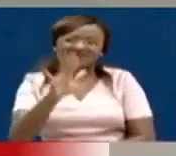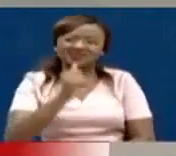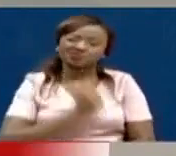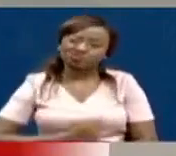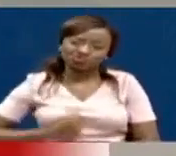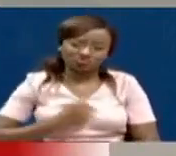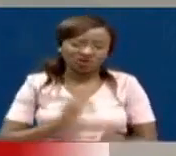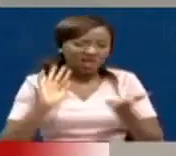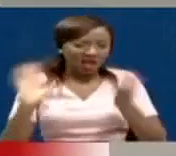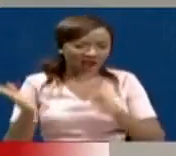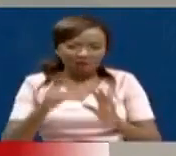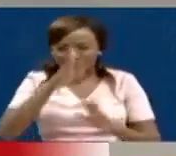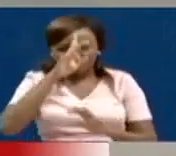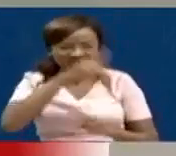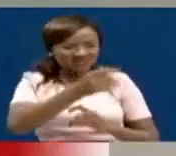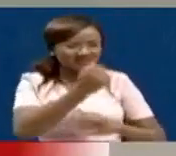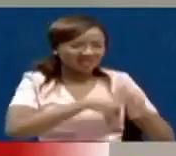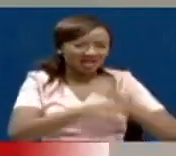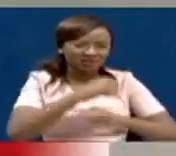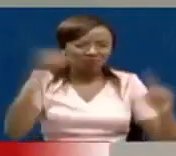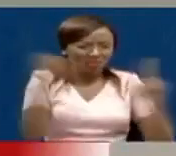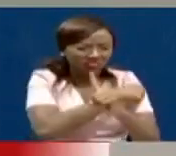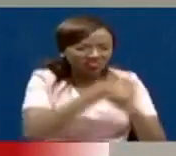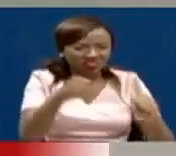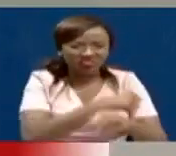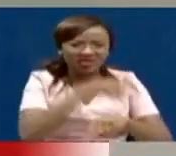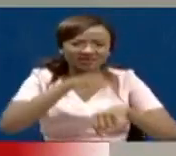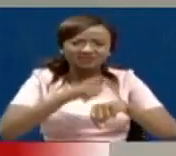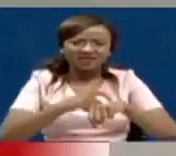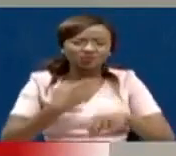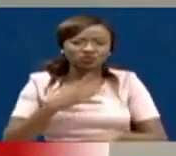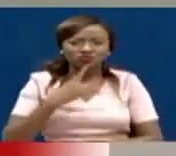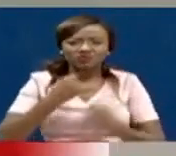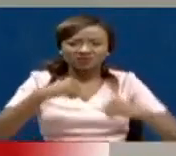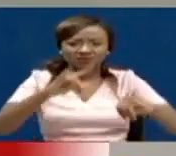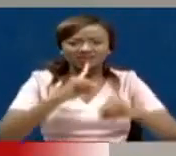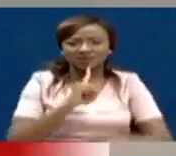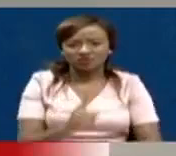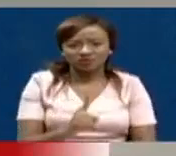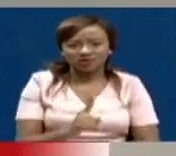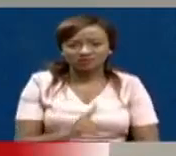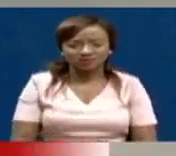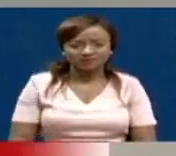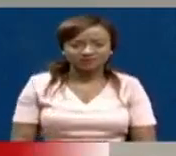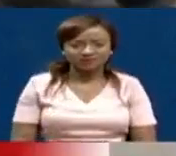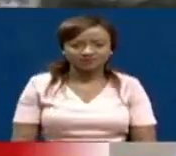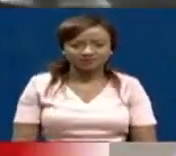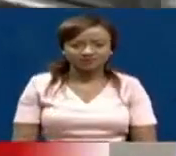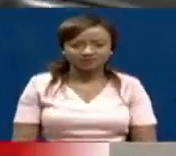ya polisi kutumia nguvu kupindukia wakati wa kutekelezwa kwa agizo hilo.